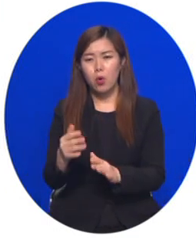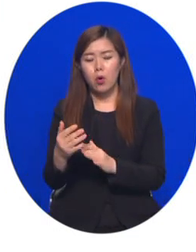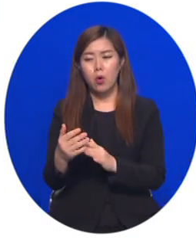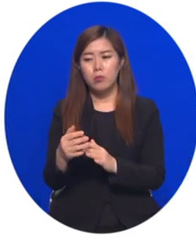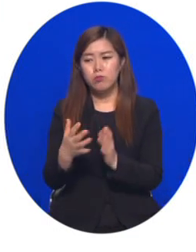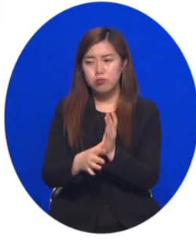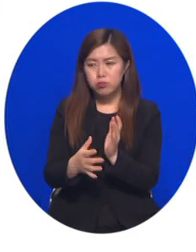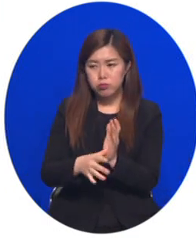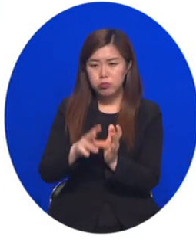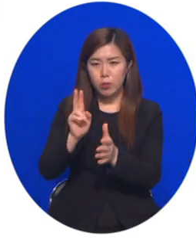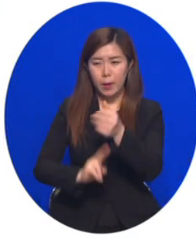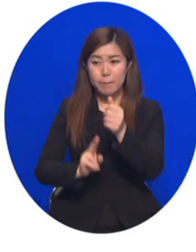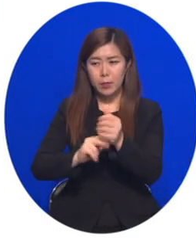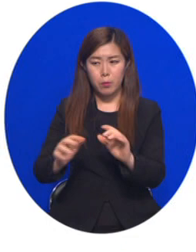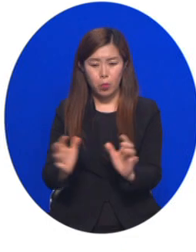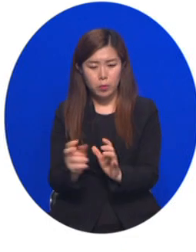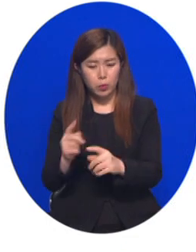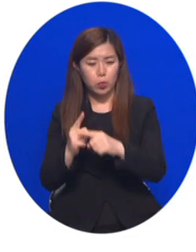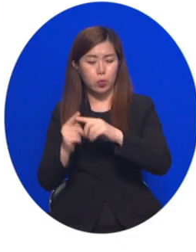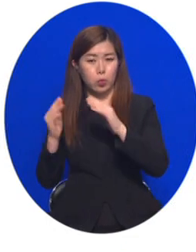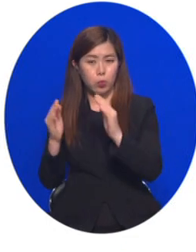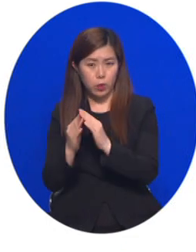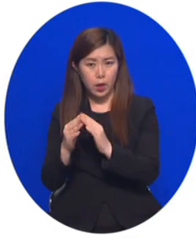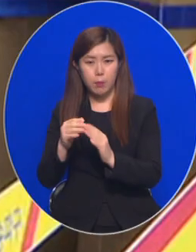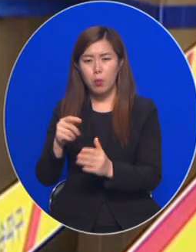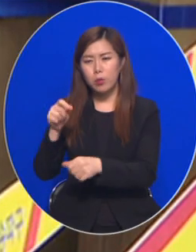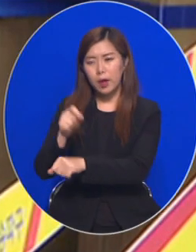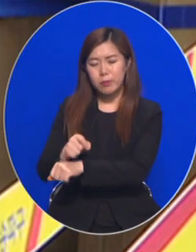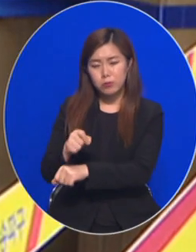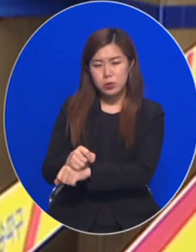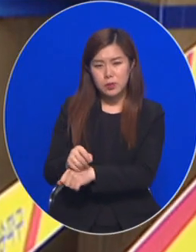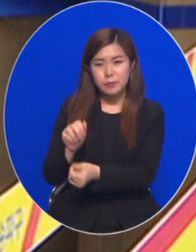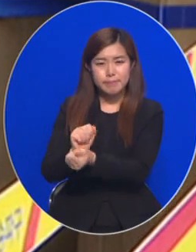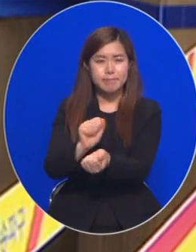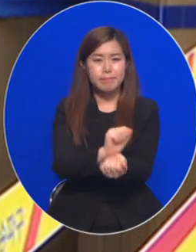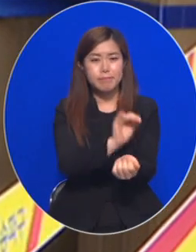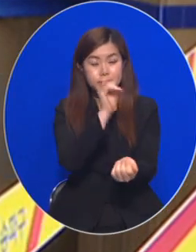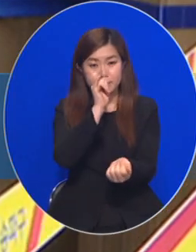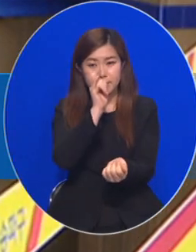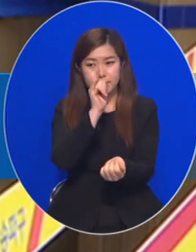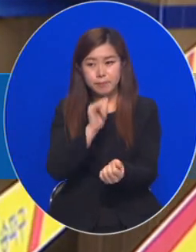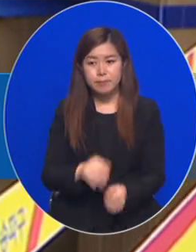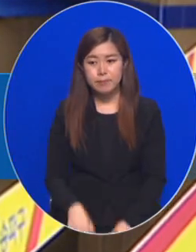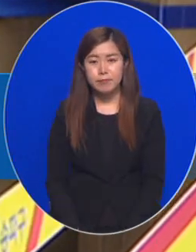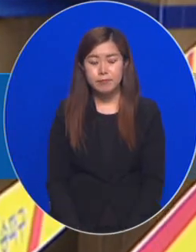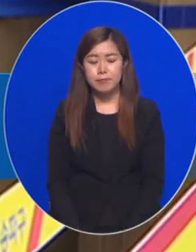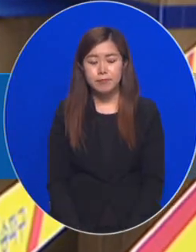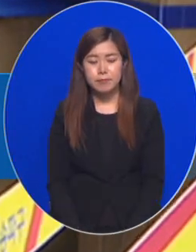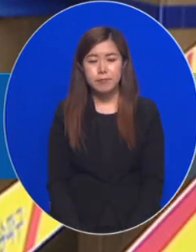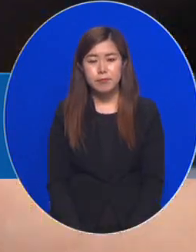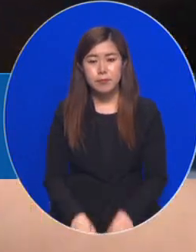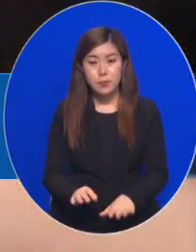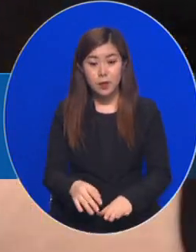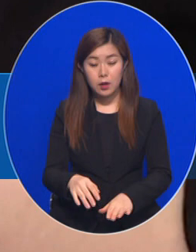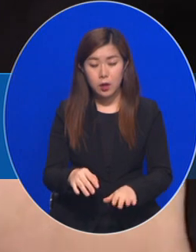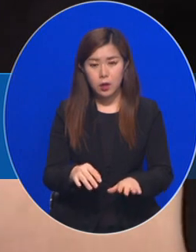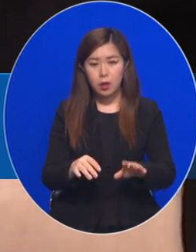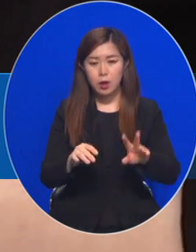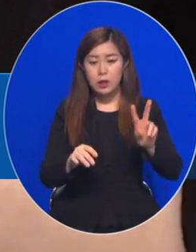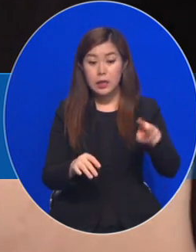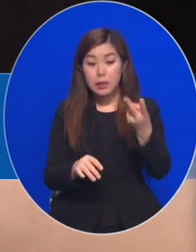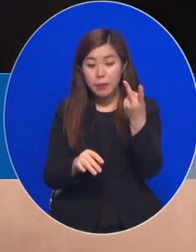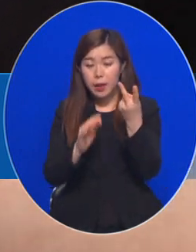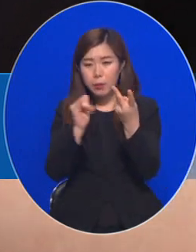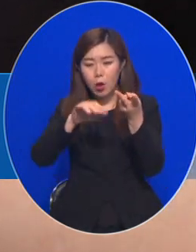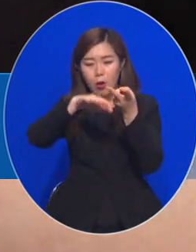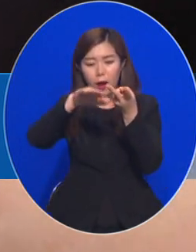부산 오피스텔에서도 확진자가 잇따랐습니다. 지난달 중순 이후 17일 만에 하루 확진자 수가 200명